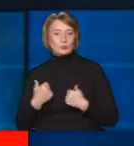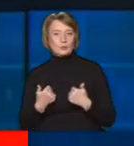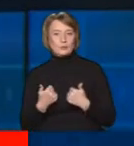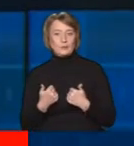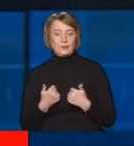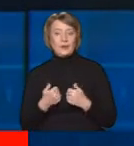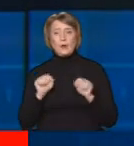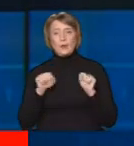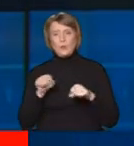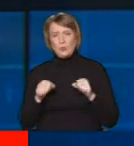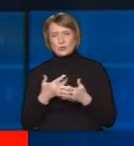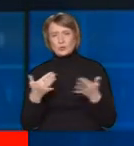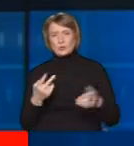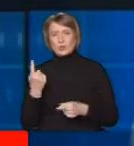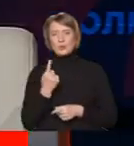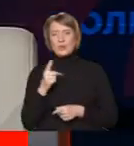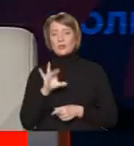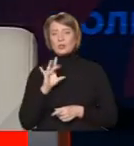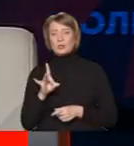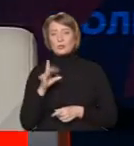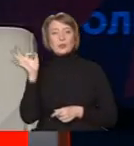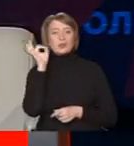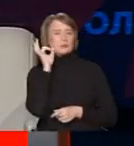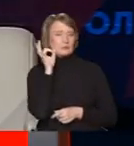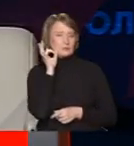добро, то можна потрапити в другий тур. Я, до речі, нагадую про те, що на минулих